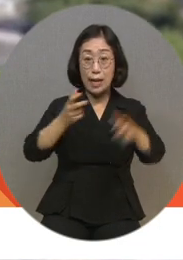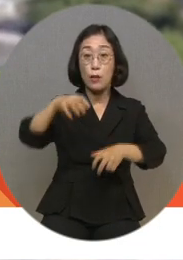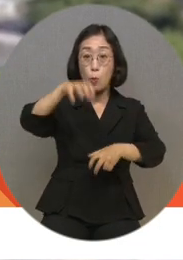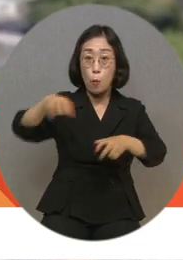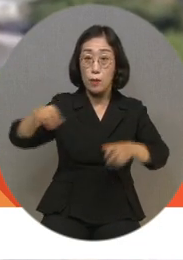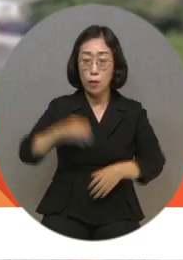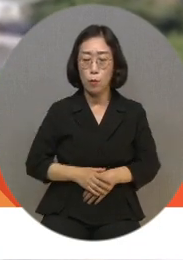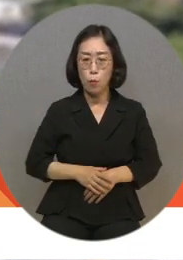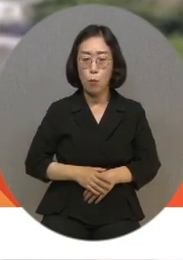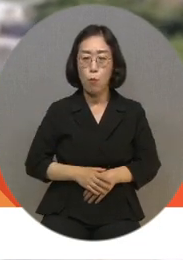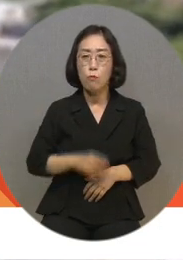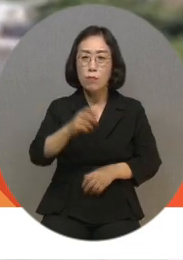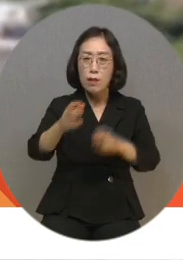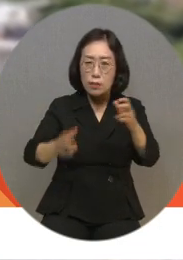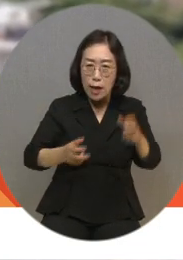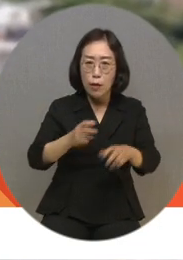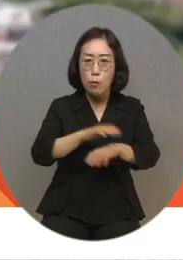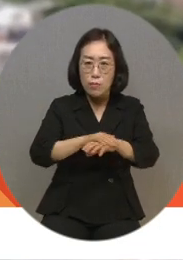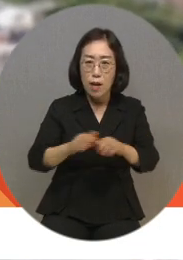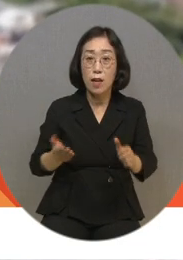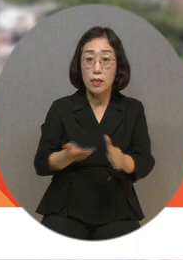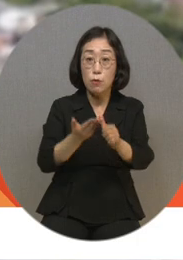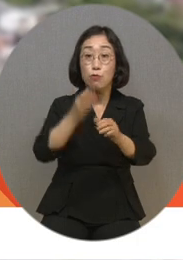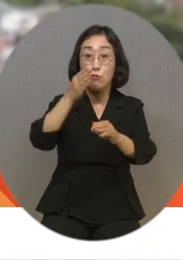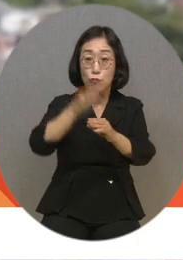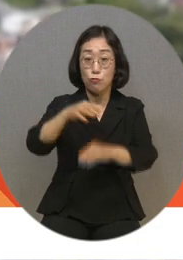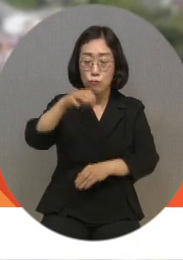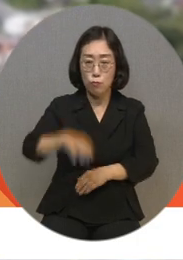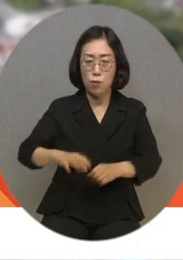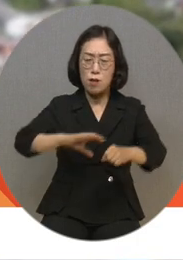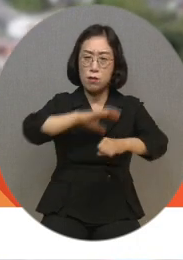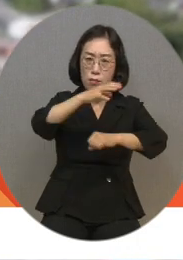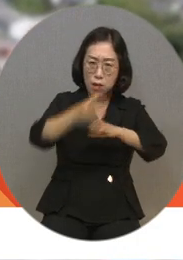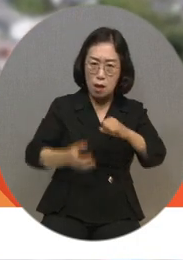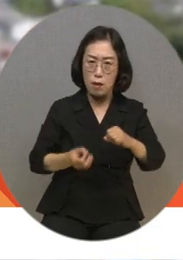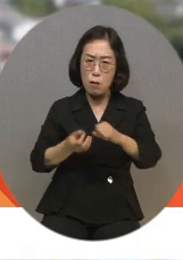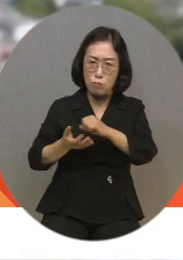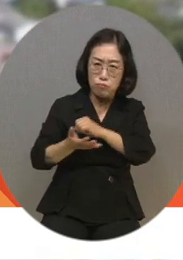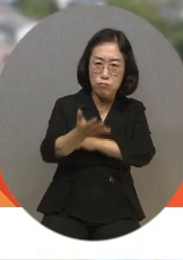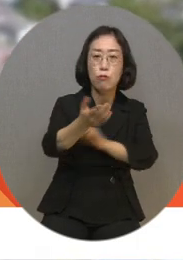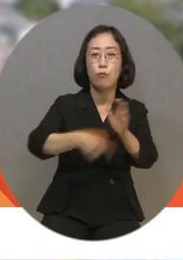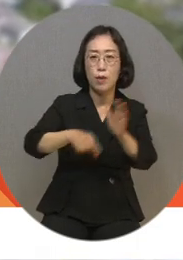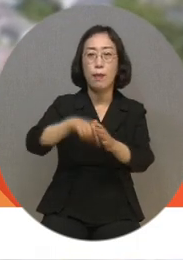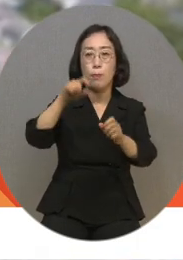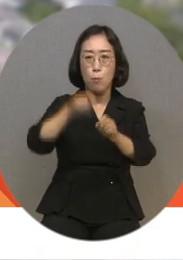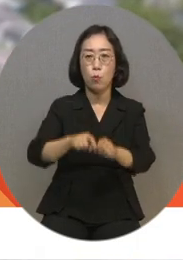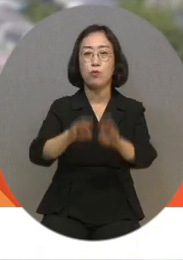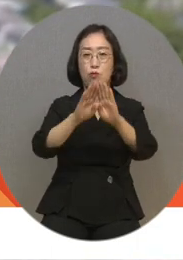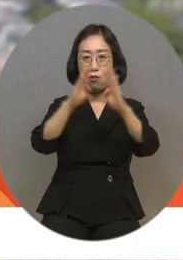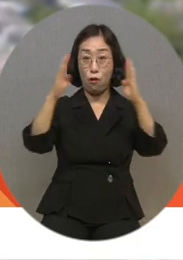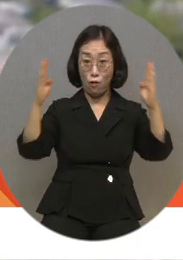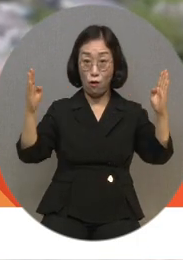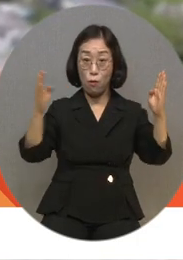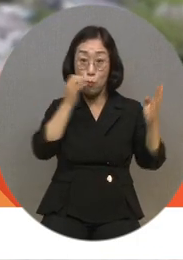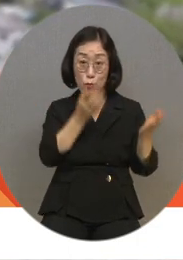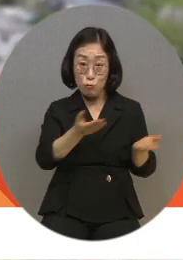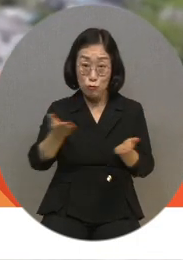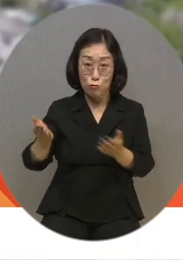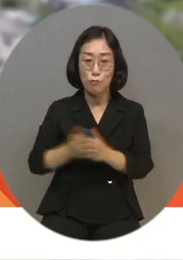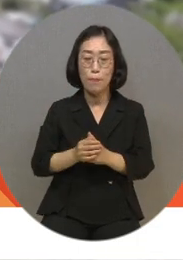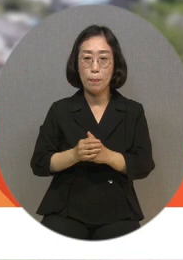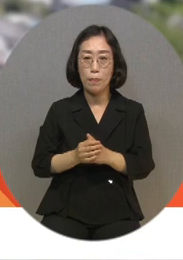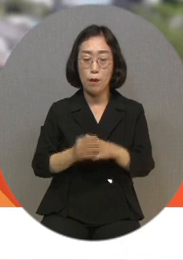지역 주력 산업으로 육성하고 있는 김재 씨가이를 글로벌 산업으로 도약시키기 위해 마련했습니다 고소